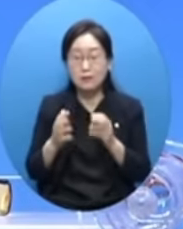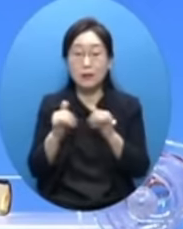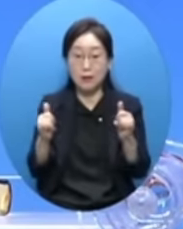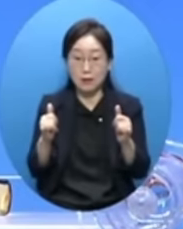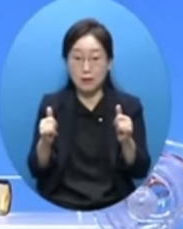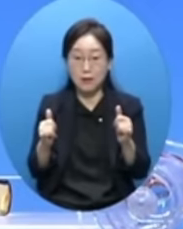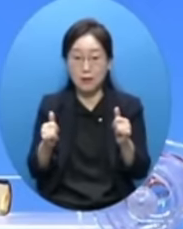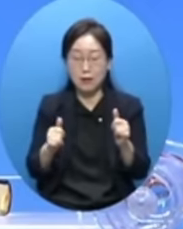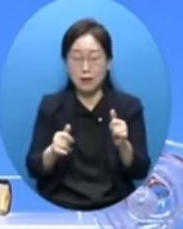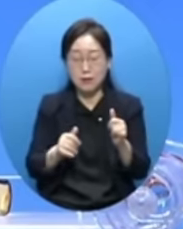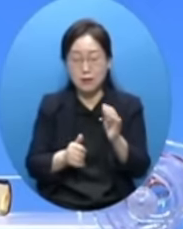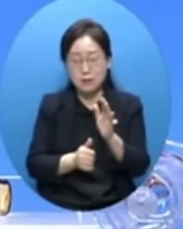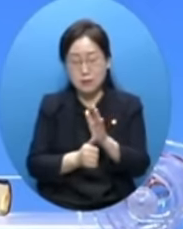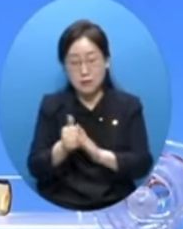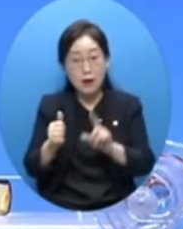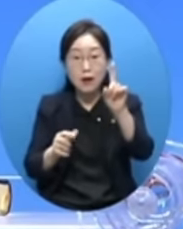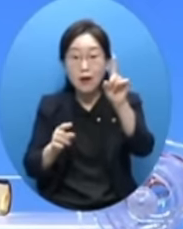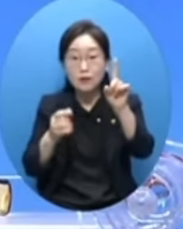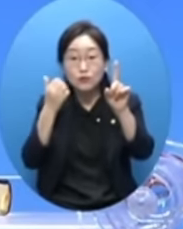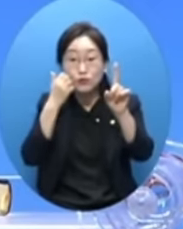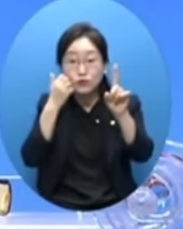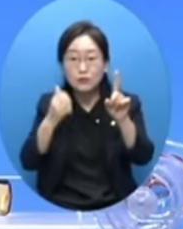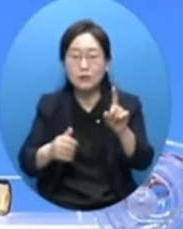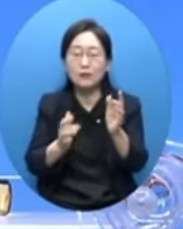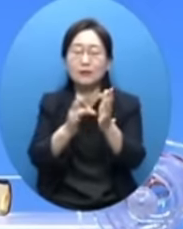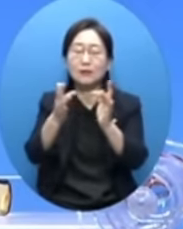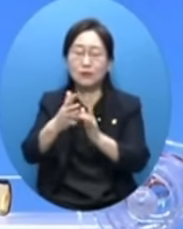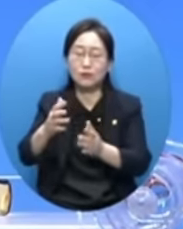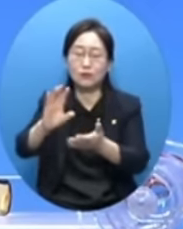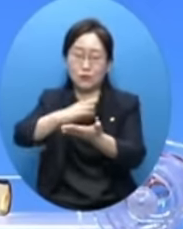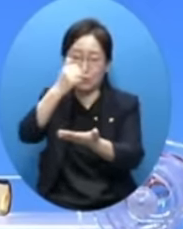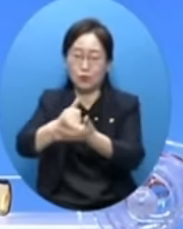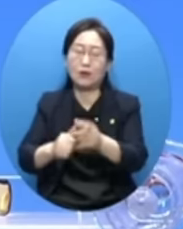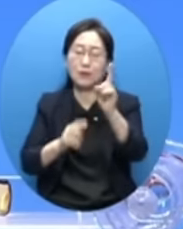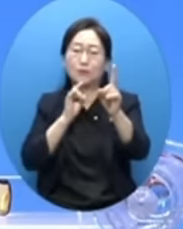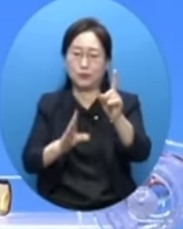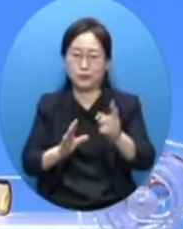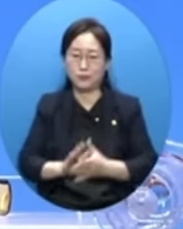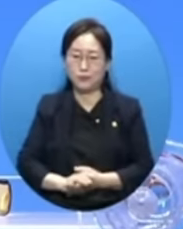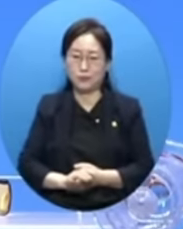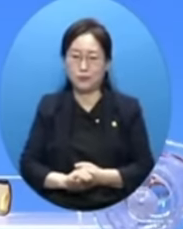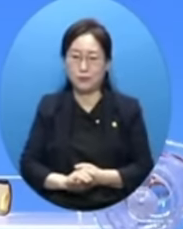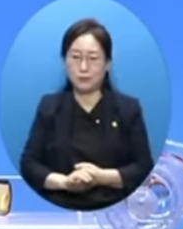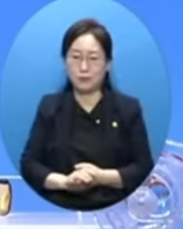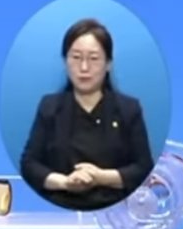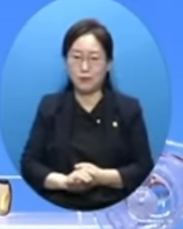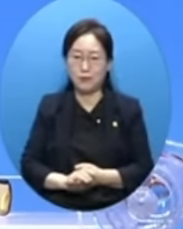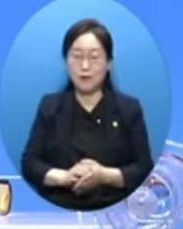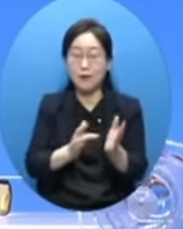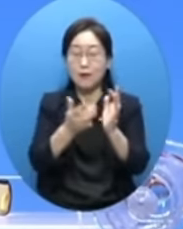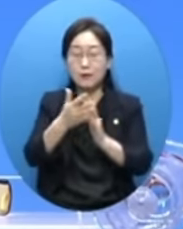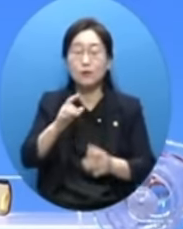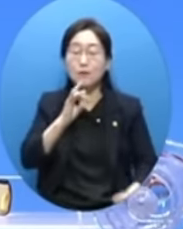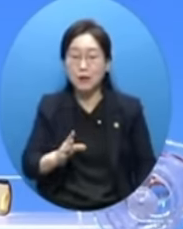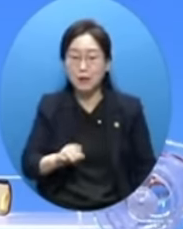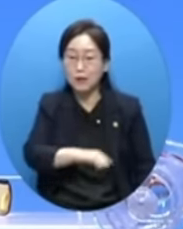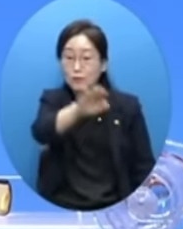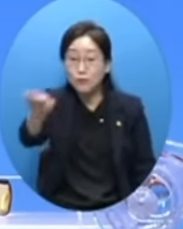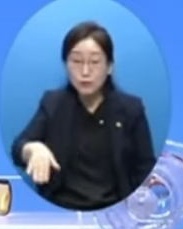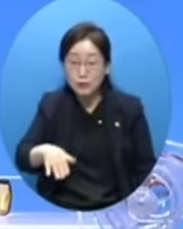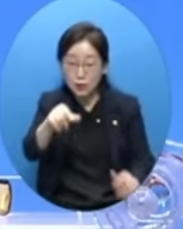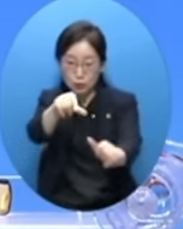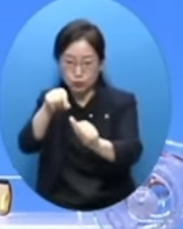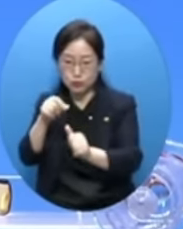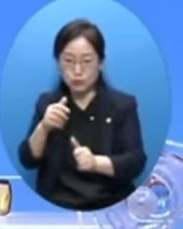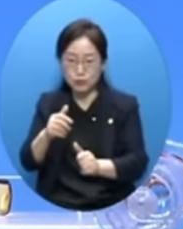희망은 우리의 구세주 예수 그리스도 한 번밖에 없습니다. 예수님만이 우리의 유일한